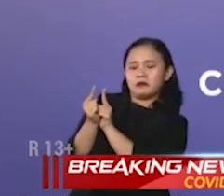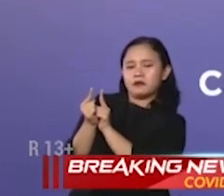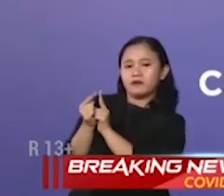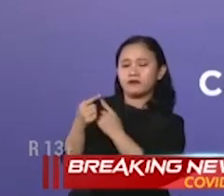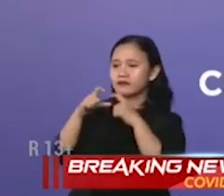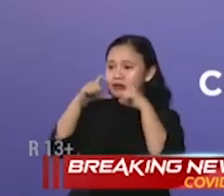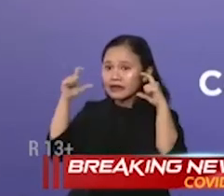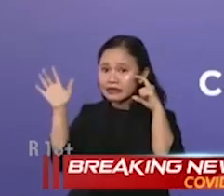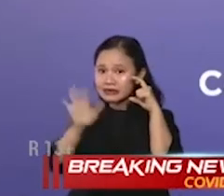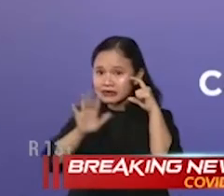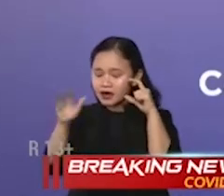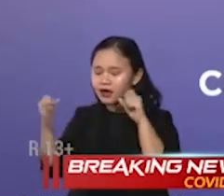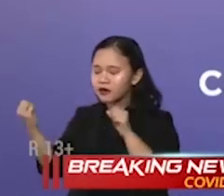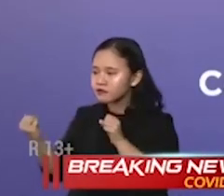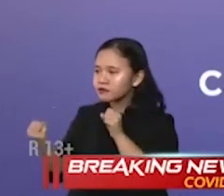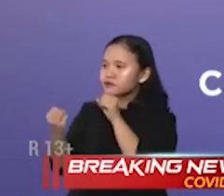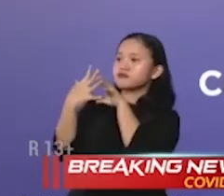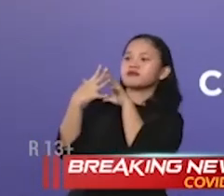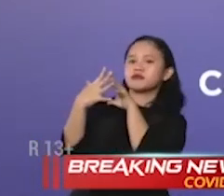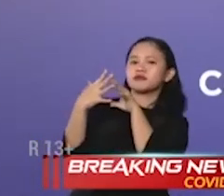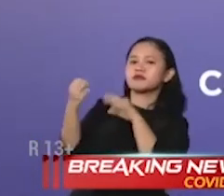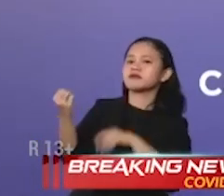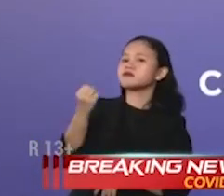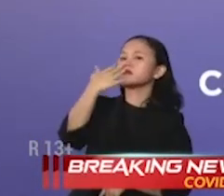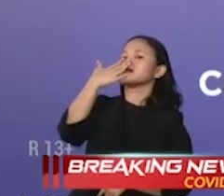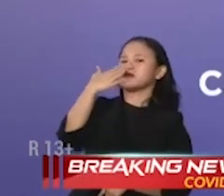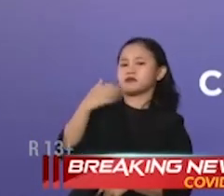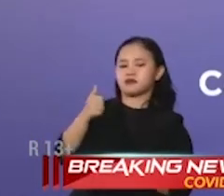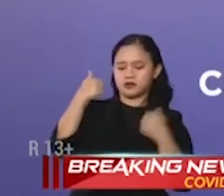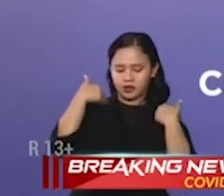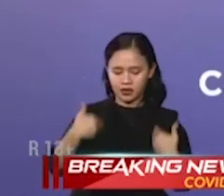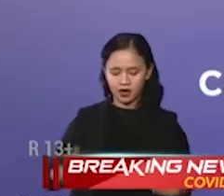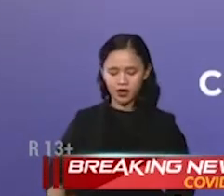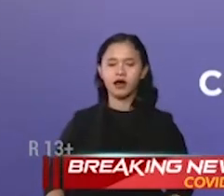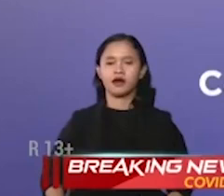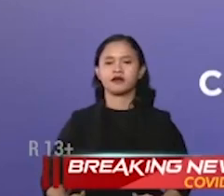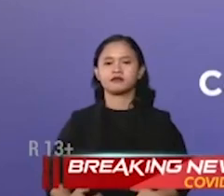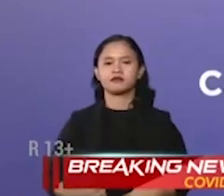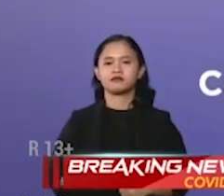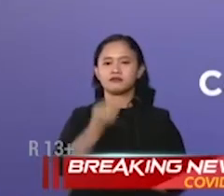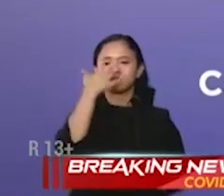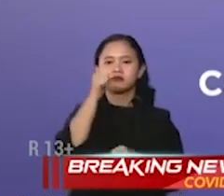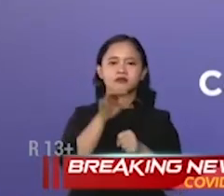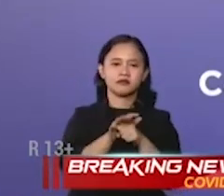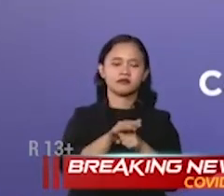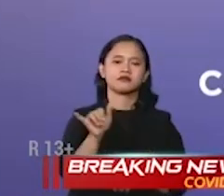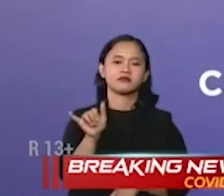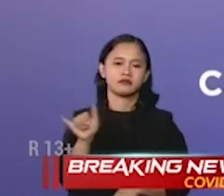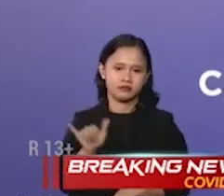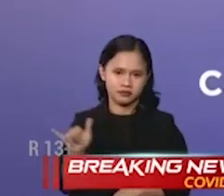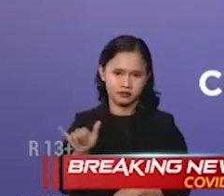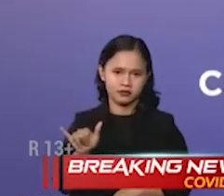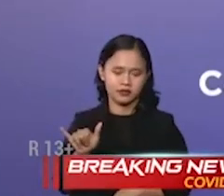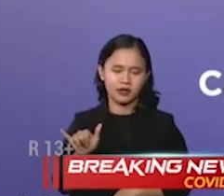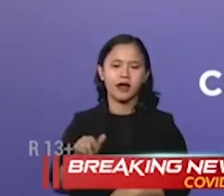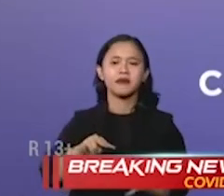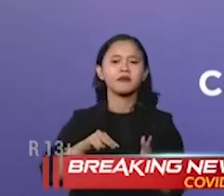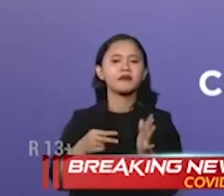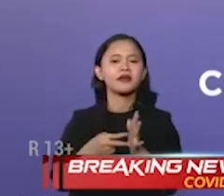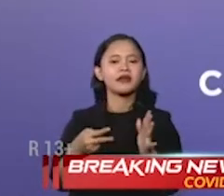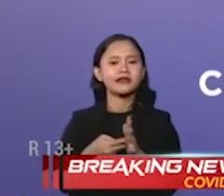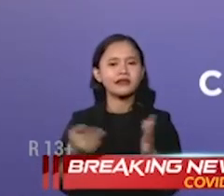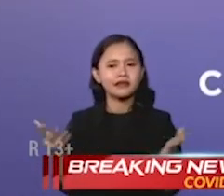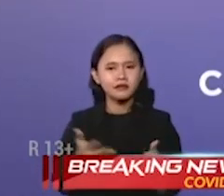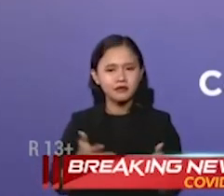masker maka besar kemungkinan orang itu akan tertular Hai sehingga sekarang yang harus kita